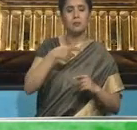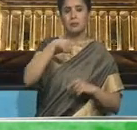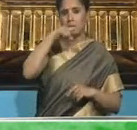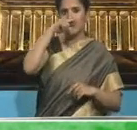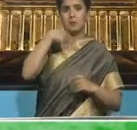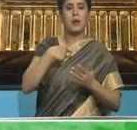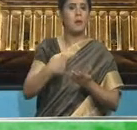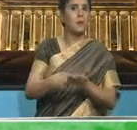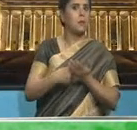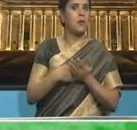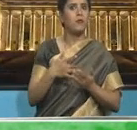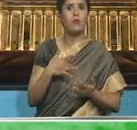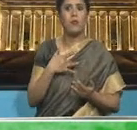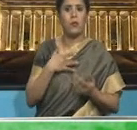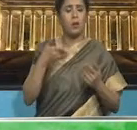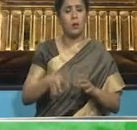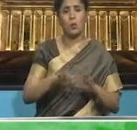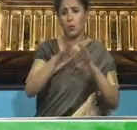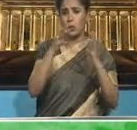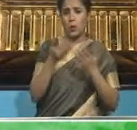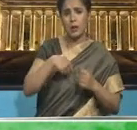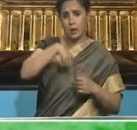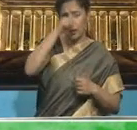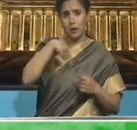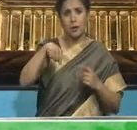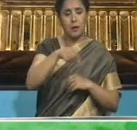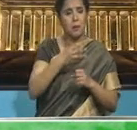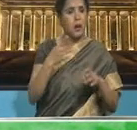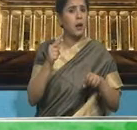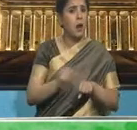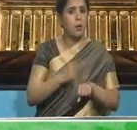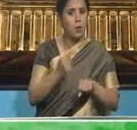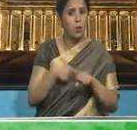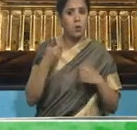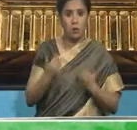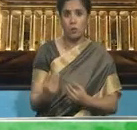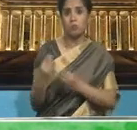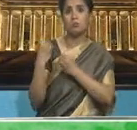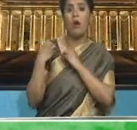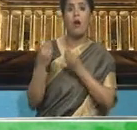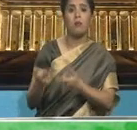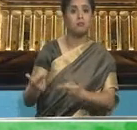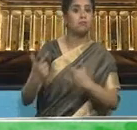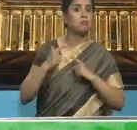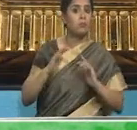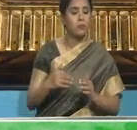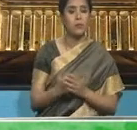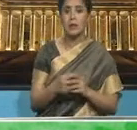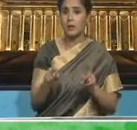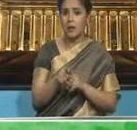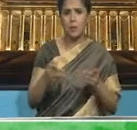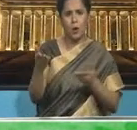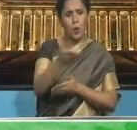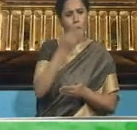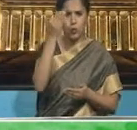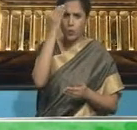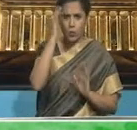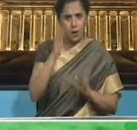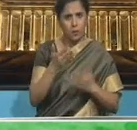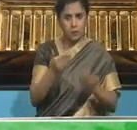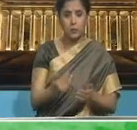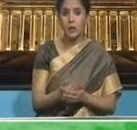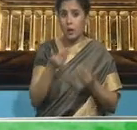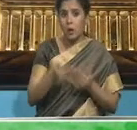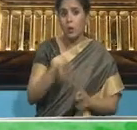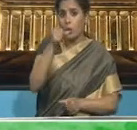उसके फलस्वरूप देश को नए अवसर और जिम्मेदारियां भी मिली है। जैसा कि आप सब जानते हैं,